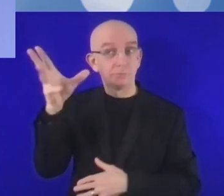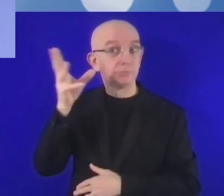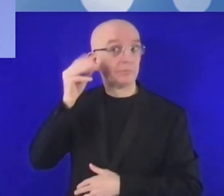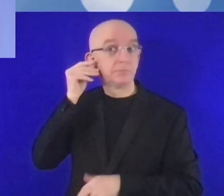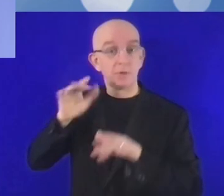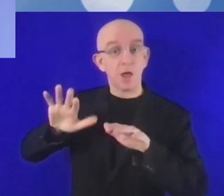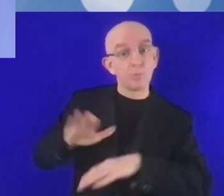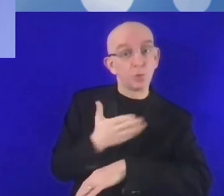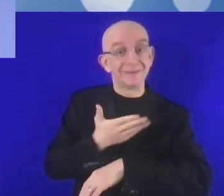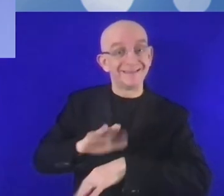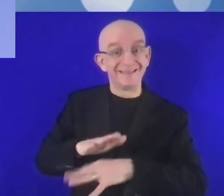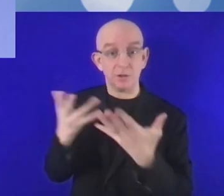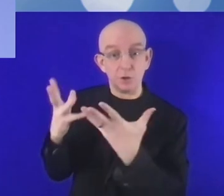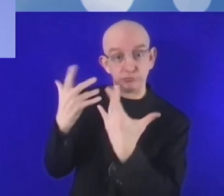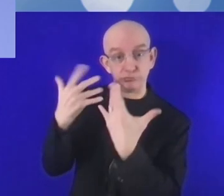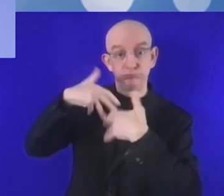биологические